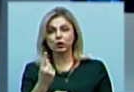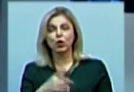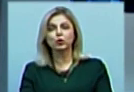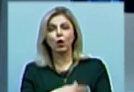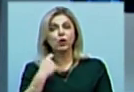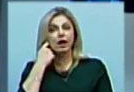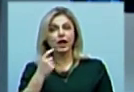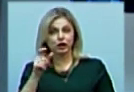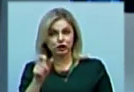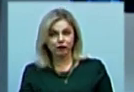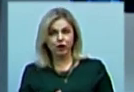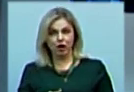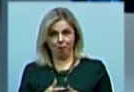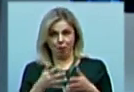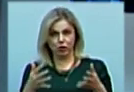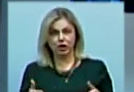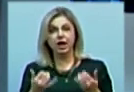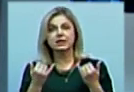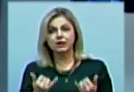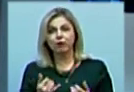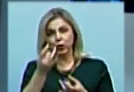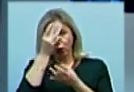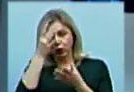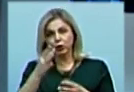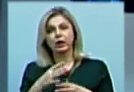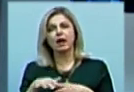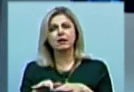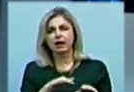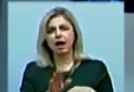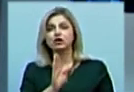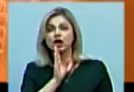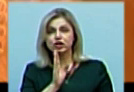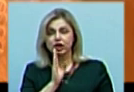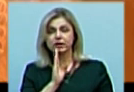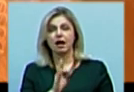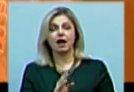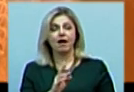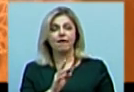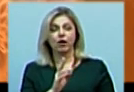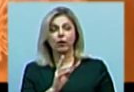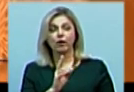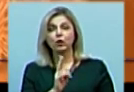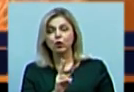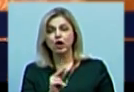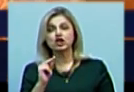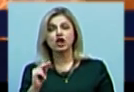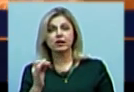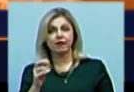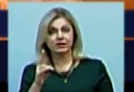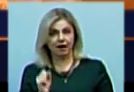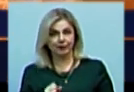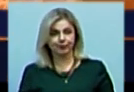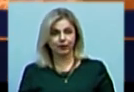соту річницю відсвяткувала культурна діячка Віра Чернявська. У меня было, как вам сказать,